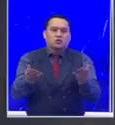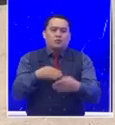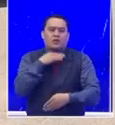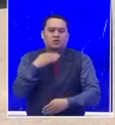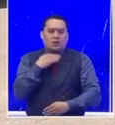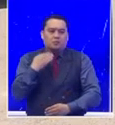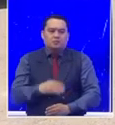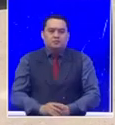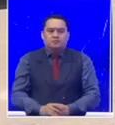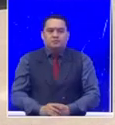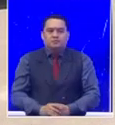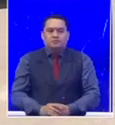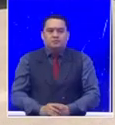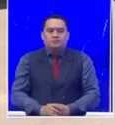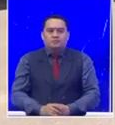сельчанам.